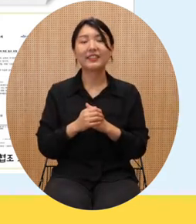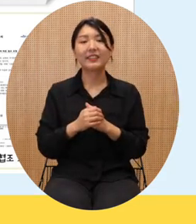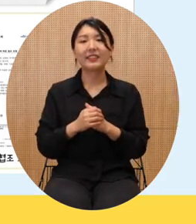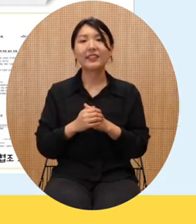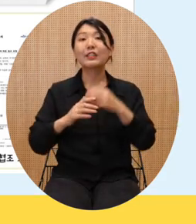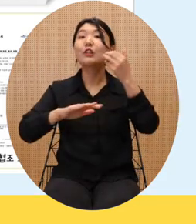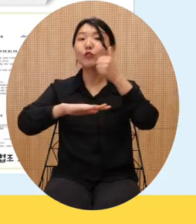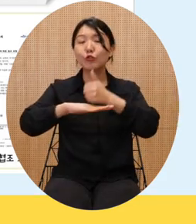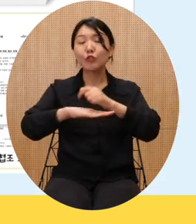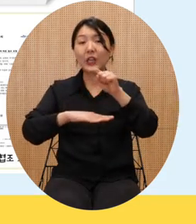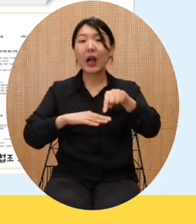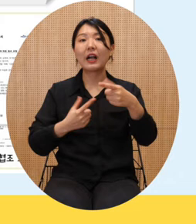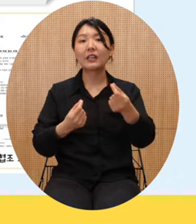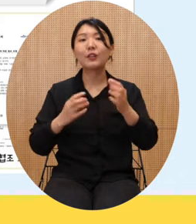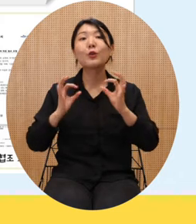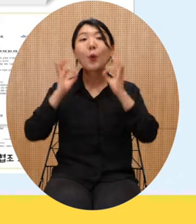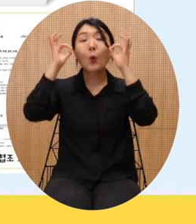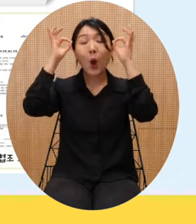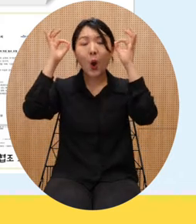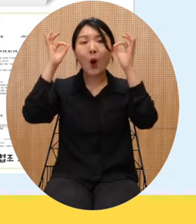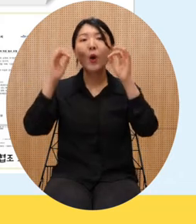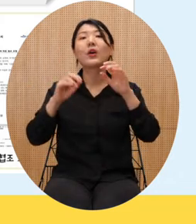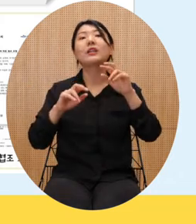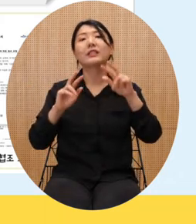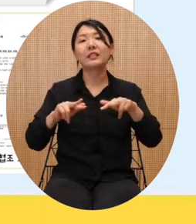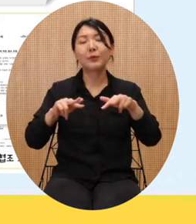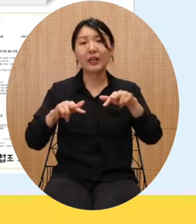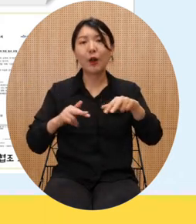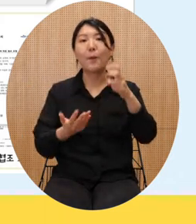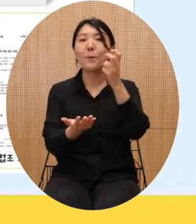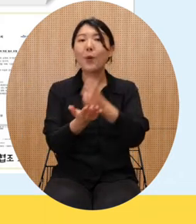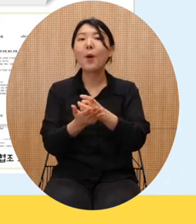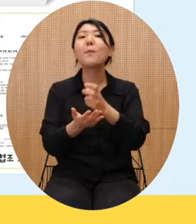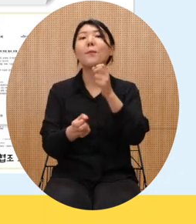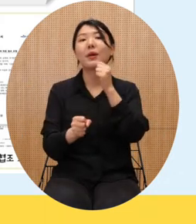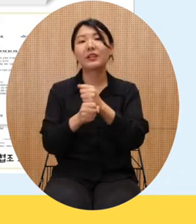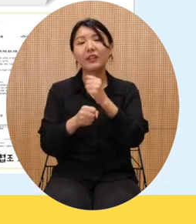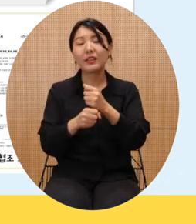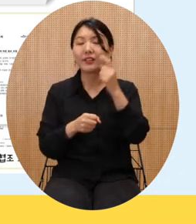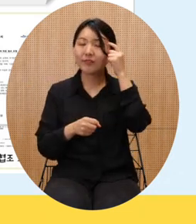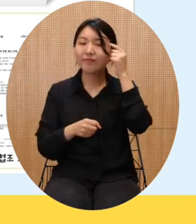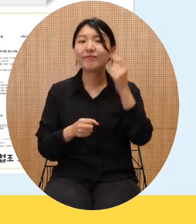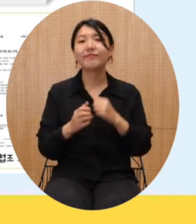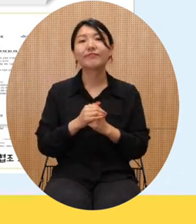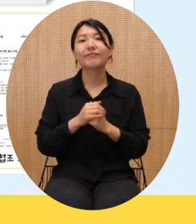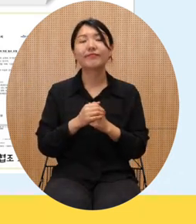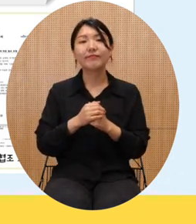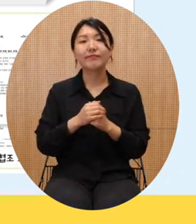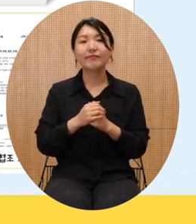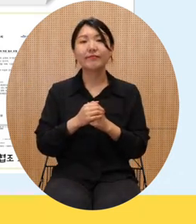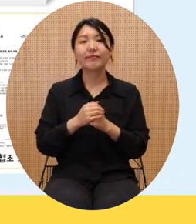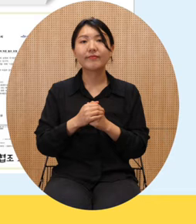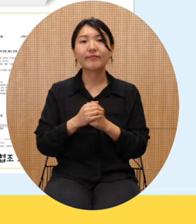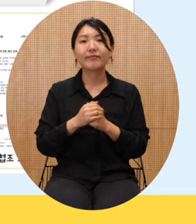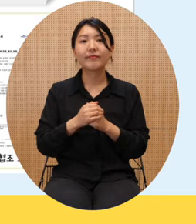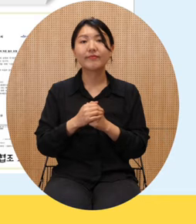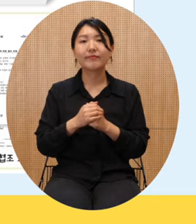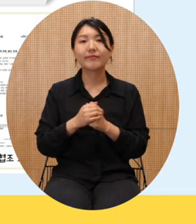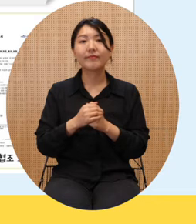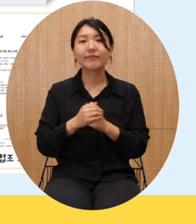있었거든요. 결국에 이런 노력들이 지금의 이런 제도를 만들었다고 생각이 되는데요.